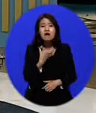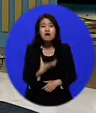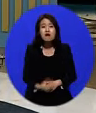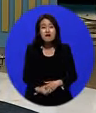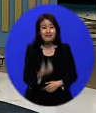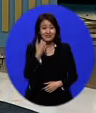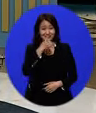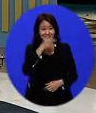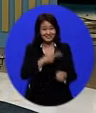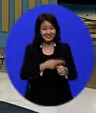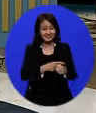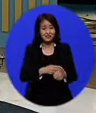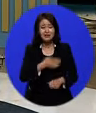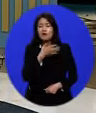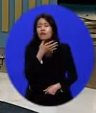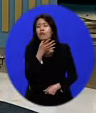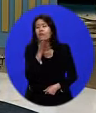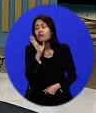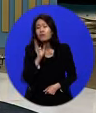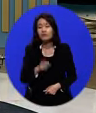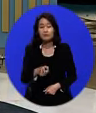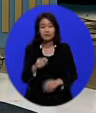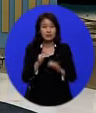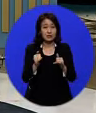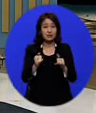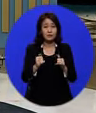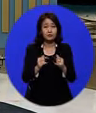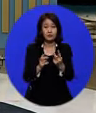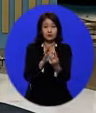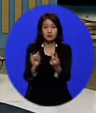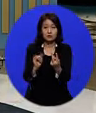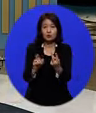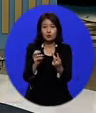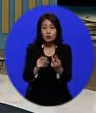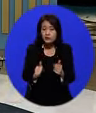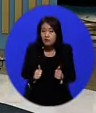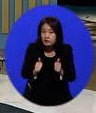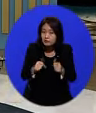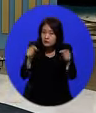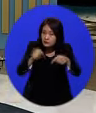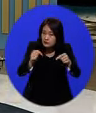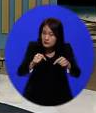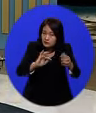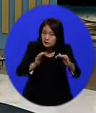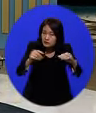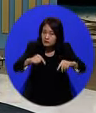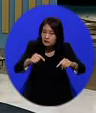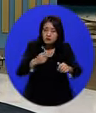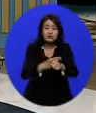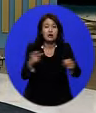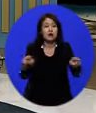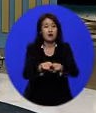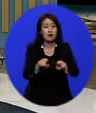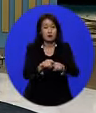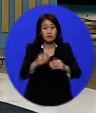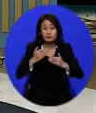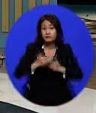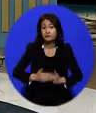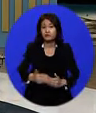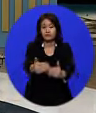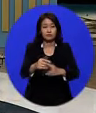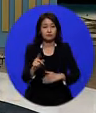계셨어요. 네, 스승이세요. 연세가 많으세요. 그분 앞에 둘이 가서 또 열심히 토론하는 거예요, 선생님하고. 그런